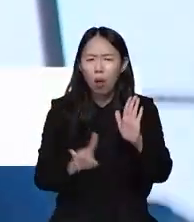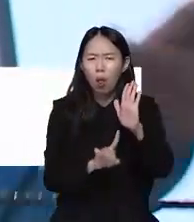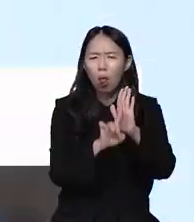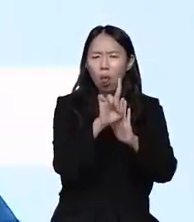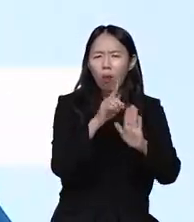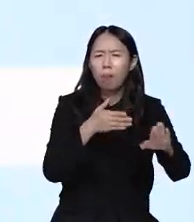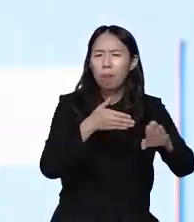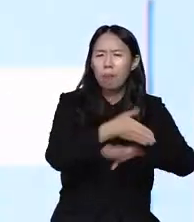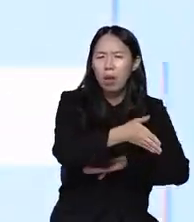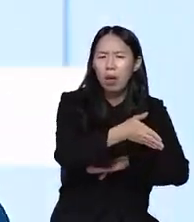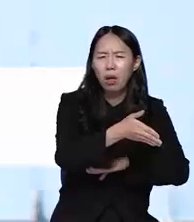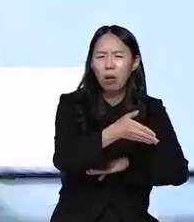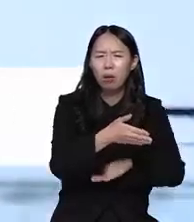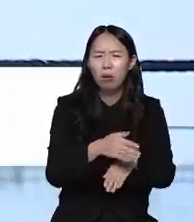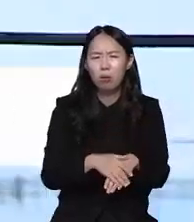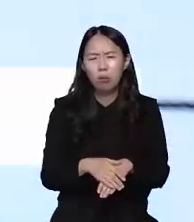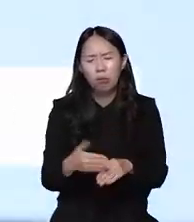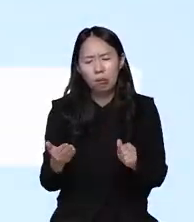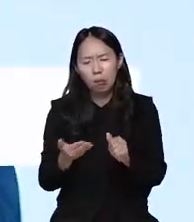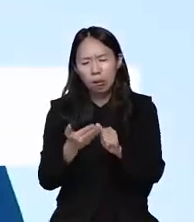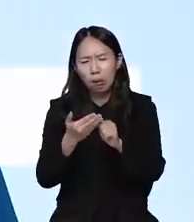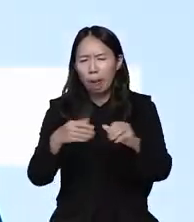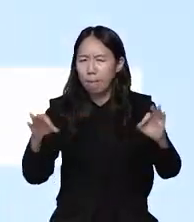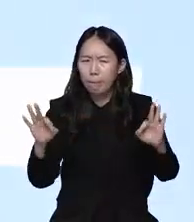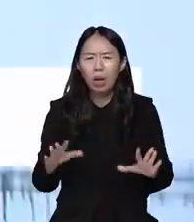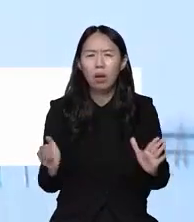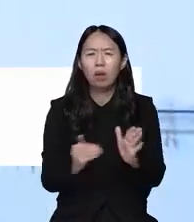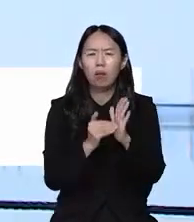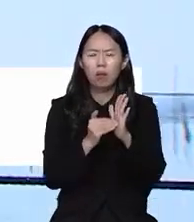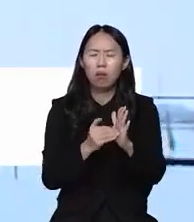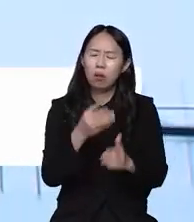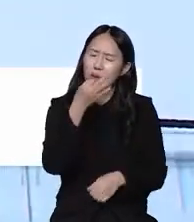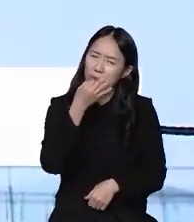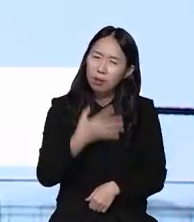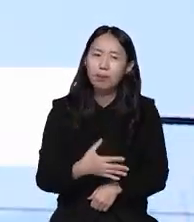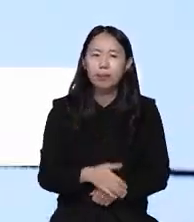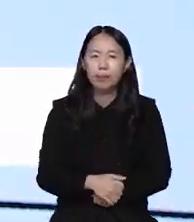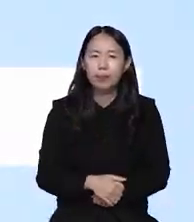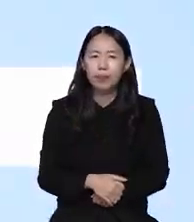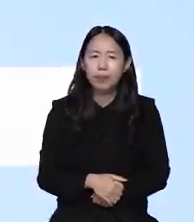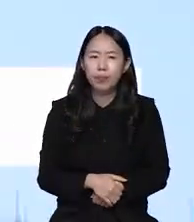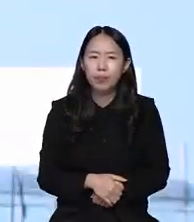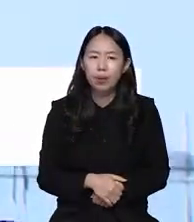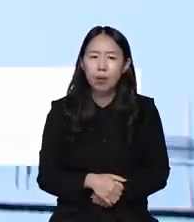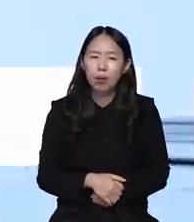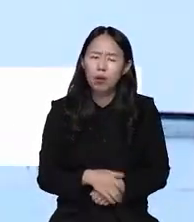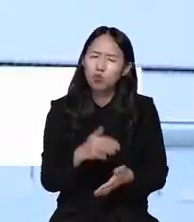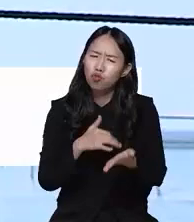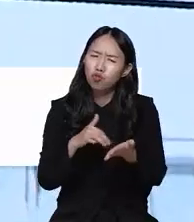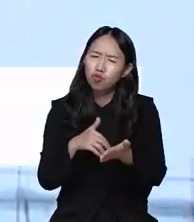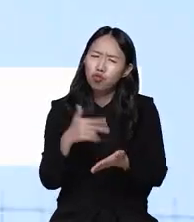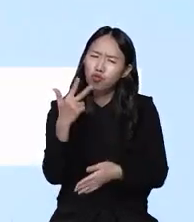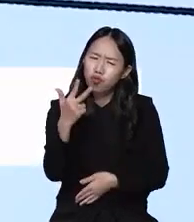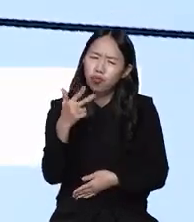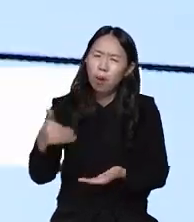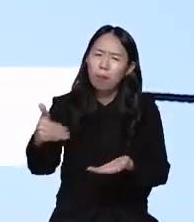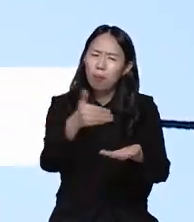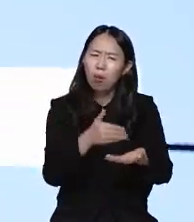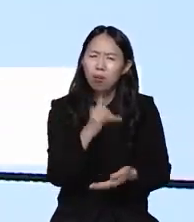시작하지만 고수온도 일찍 끝나다 보니까 김하는 애가들은 상당히 힘들어집니다. 우리가 7회도 정도 채취를